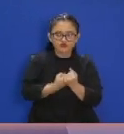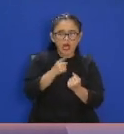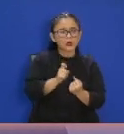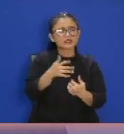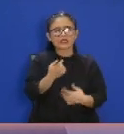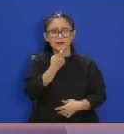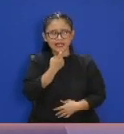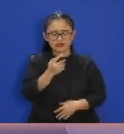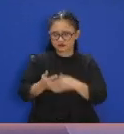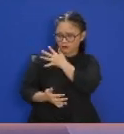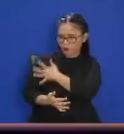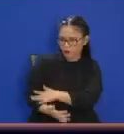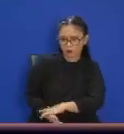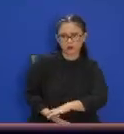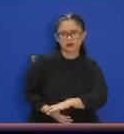lakukan?